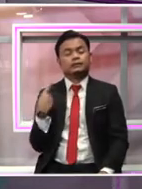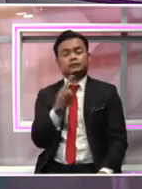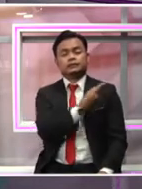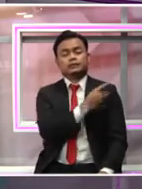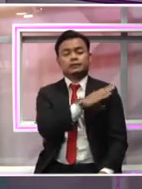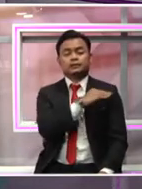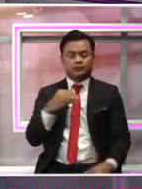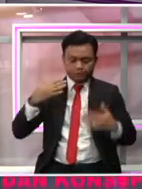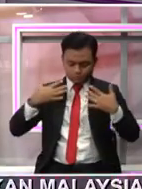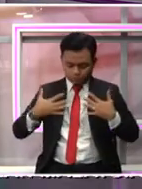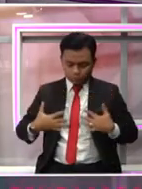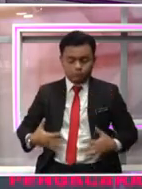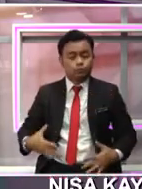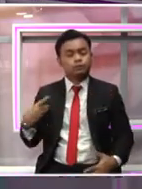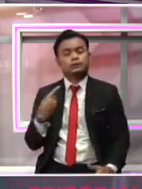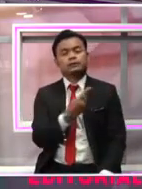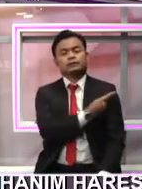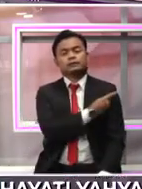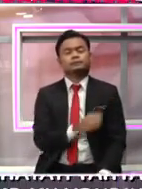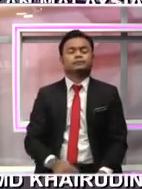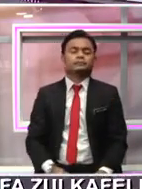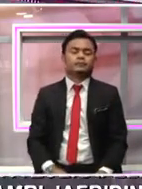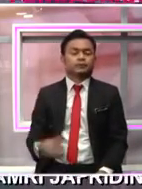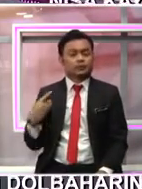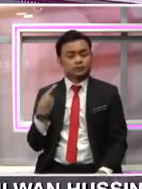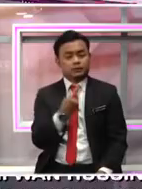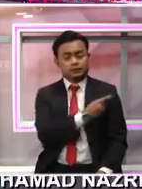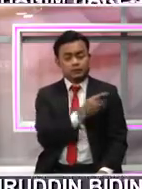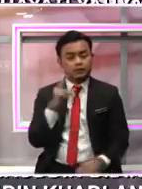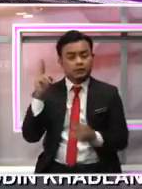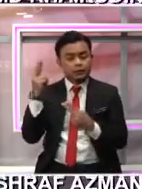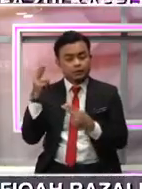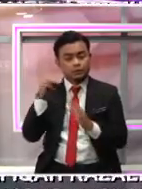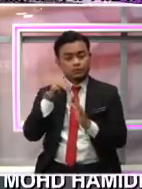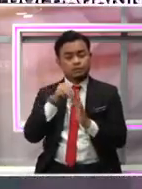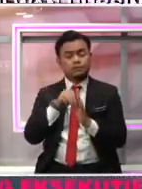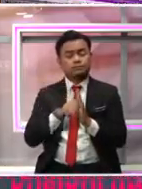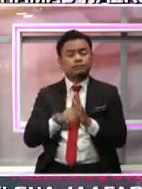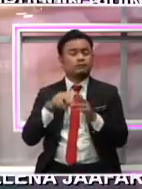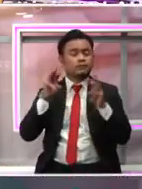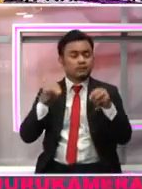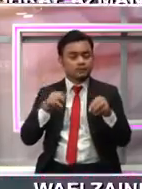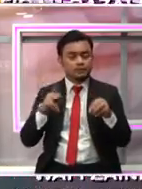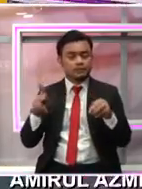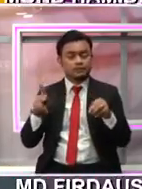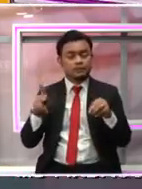kita harus memastikan bahwa hidup kita terus kekal